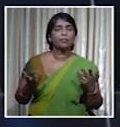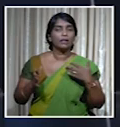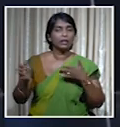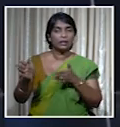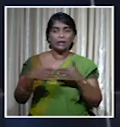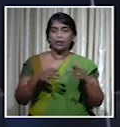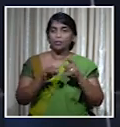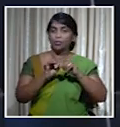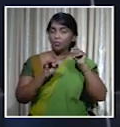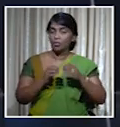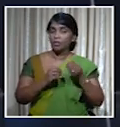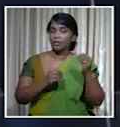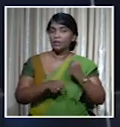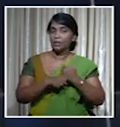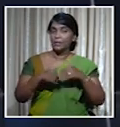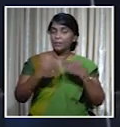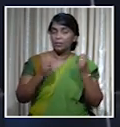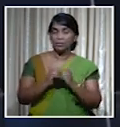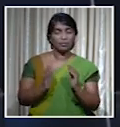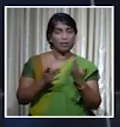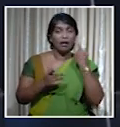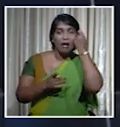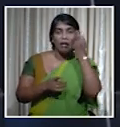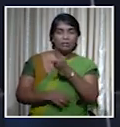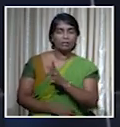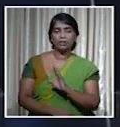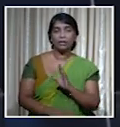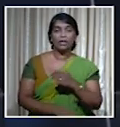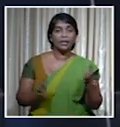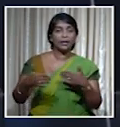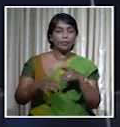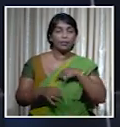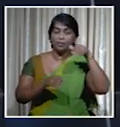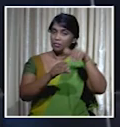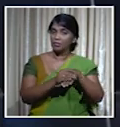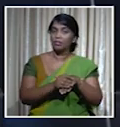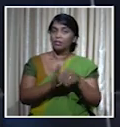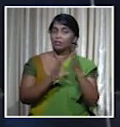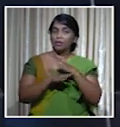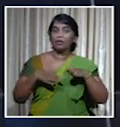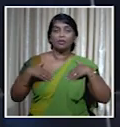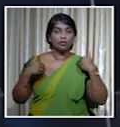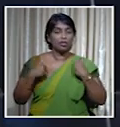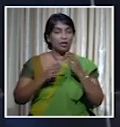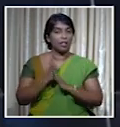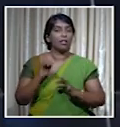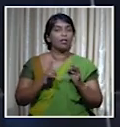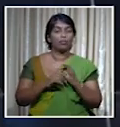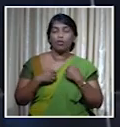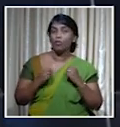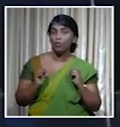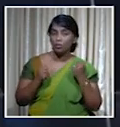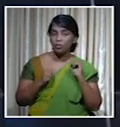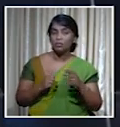කැබිනට් මණ්ඩලයට යන්නේ මේ ගැසට් එක ක්‍රියාත්මක කරන යෝජනාව නෙමෙයි. කැබිනට් මණ්ඩලය තුල හිටපු සෞඛ්‍ය අමාත්‍යතුමිය උත්සාහ